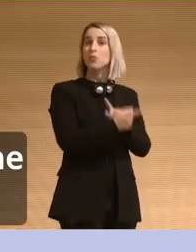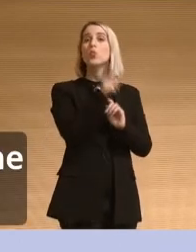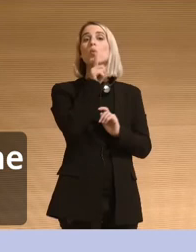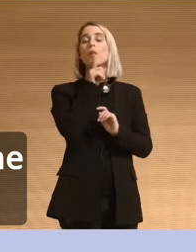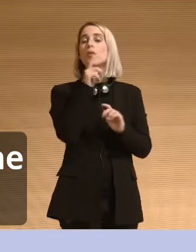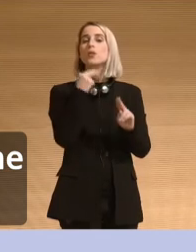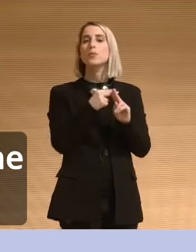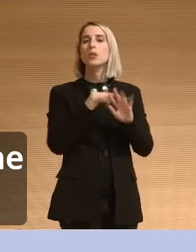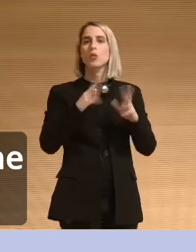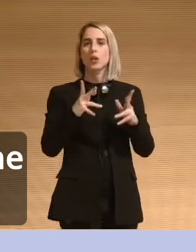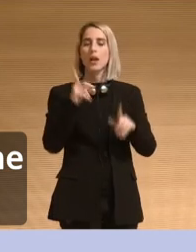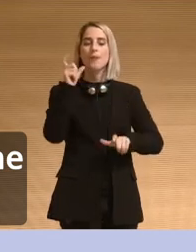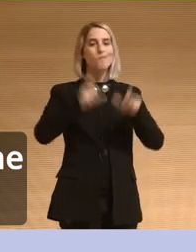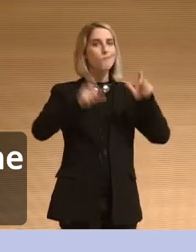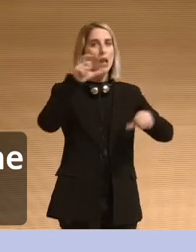γεγονός ότι ασθενείς